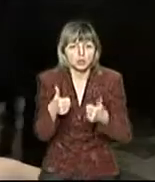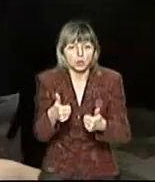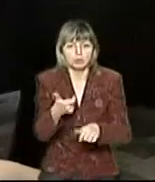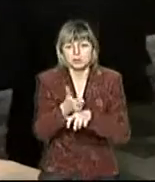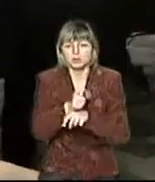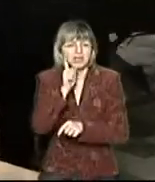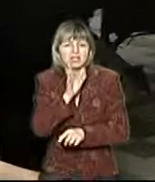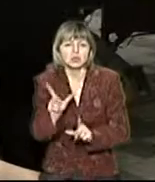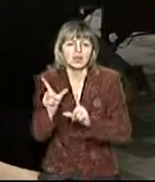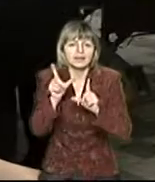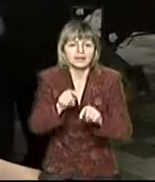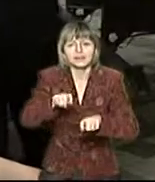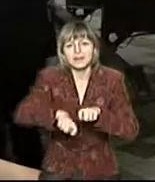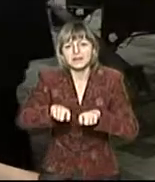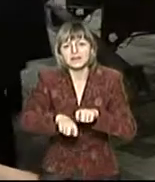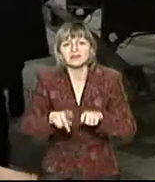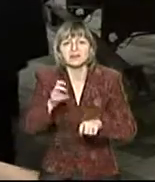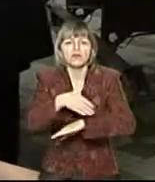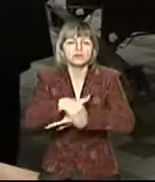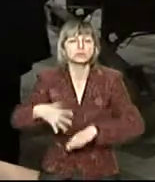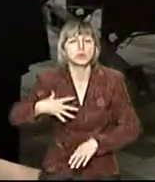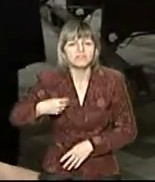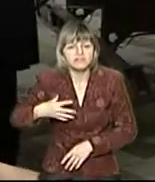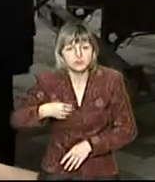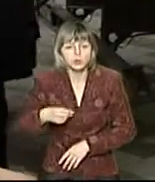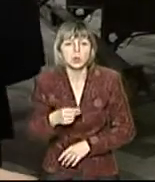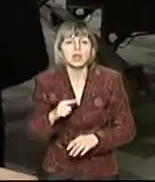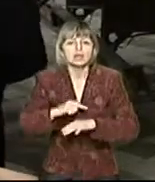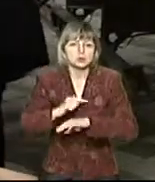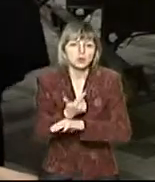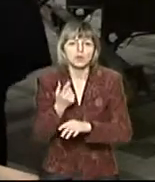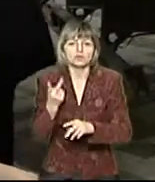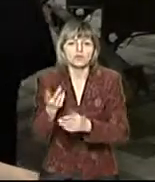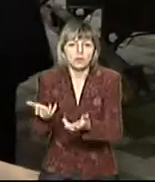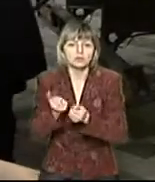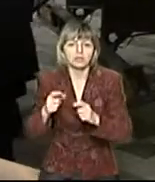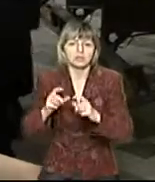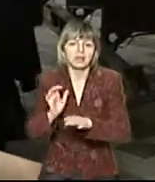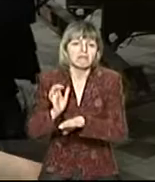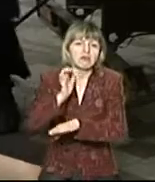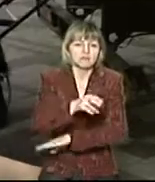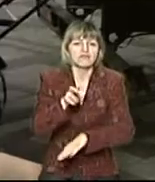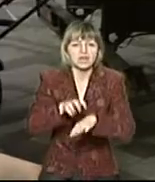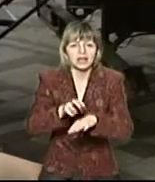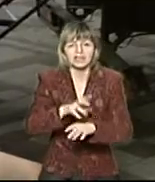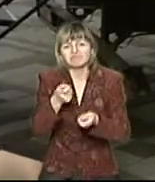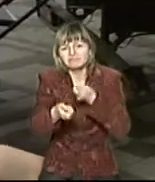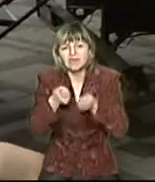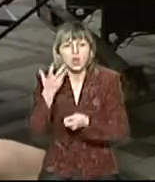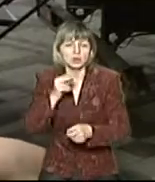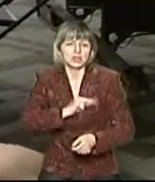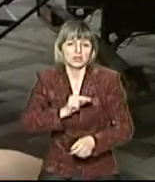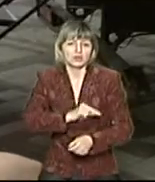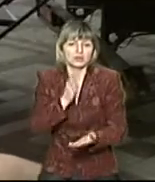Досить незручно їхати перевіряти десь там на Львівську, це знову ж таки направлення лікаря. Оці всі нюанси, коли ти на роботі